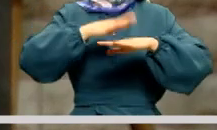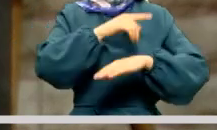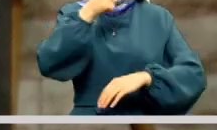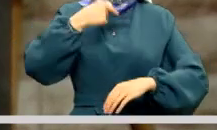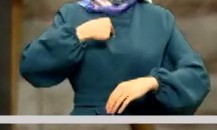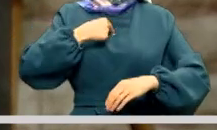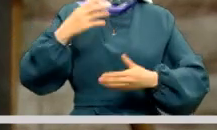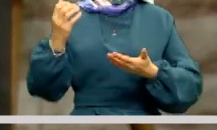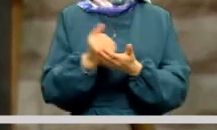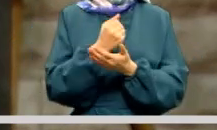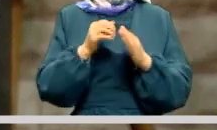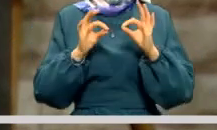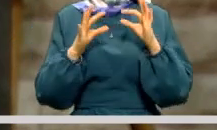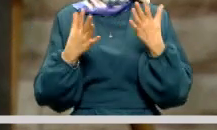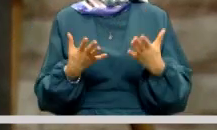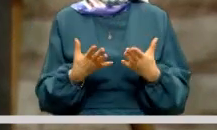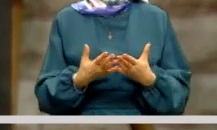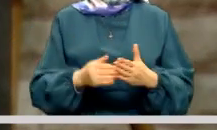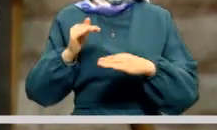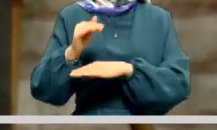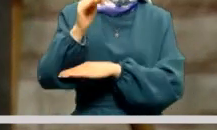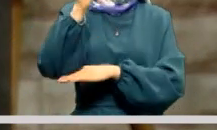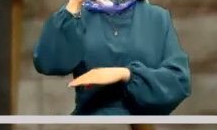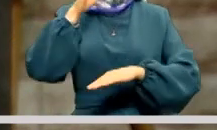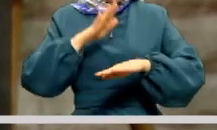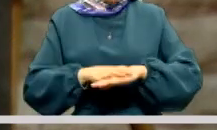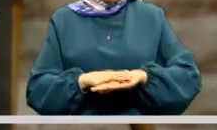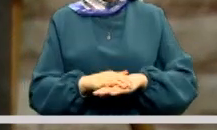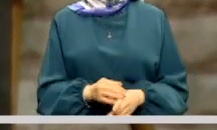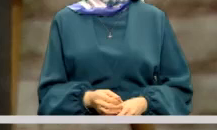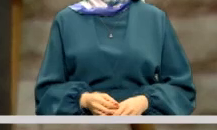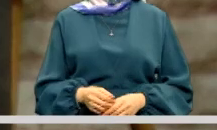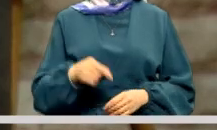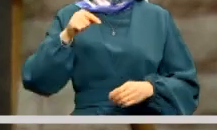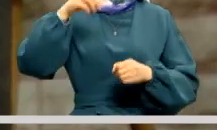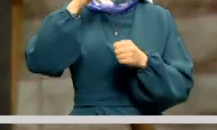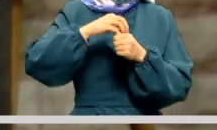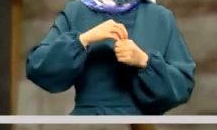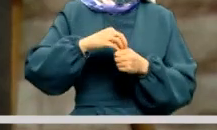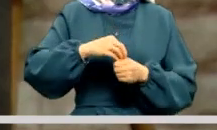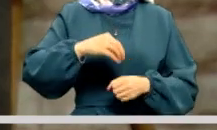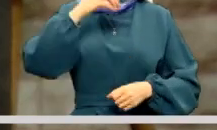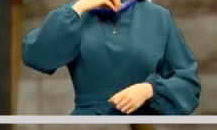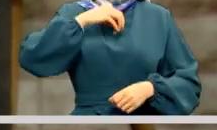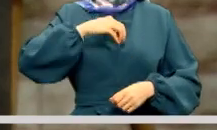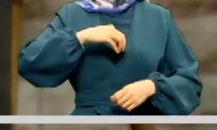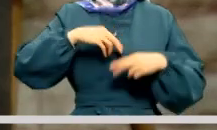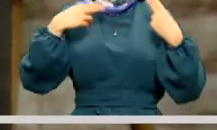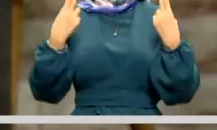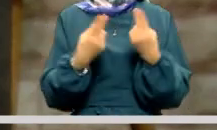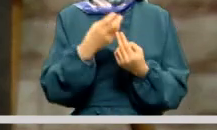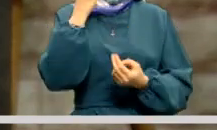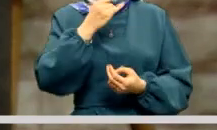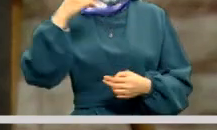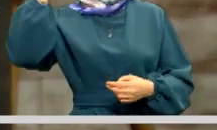kazandırdığı kazanımları hayatımıza uygulamak Dolayısıyla iç dünyamızdaki kötü niyetlerimizi